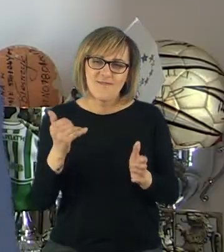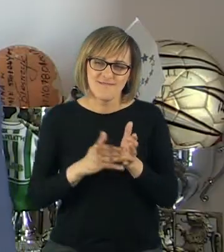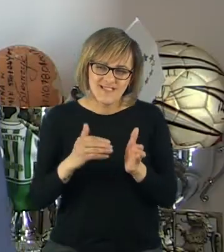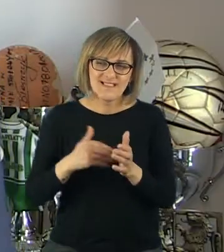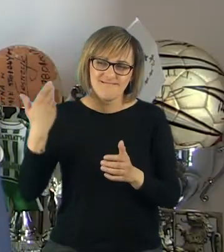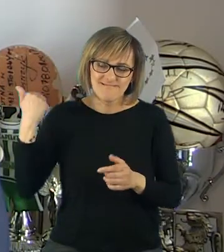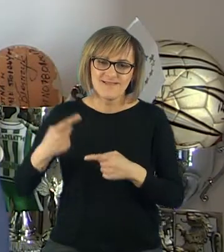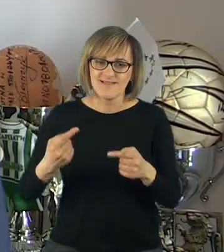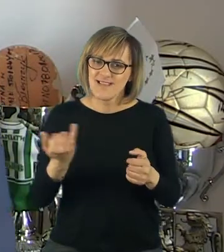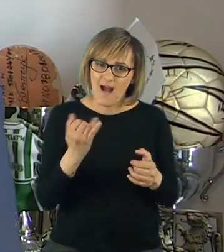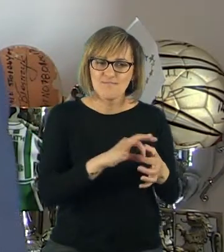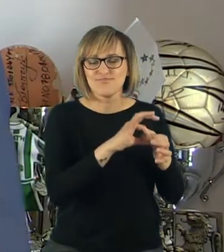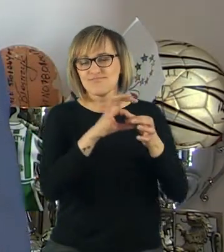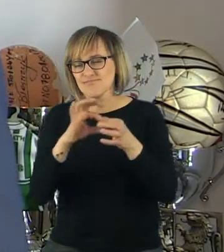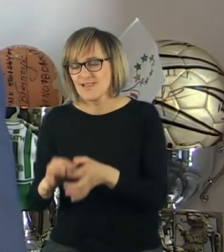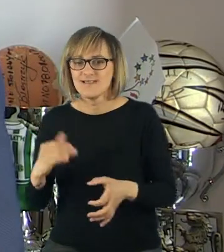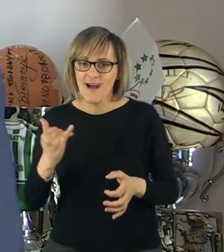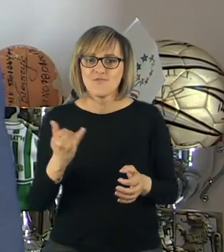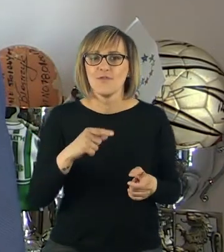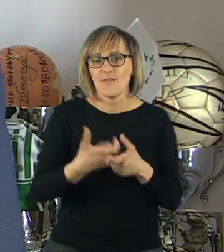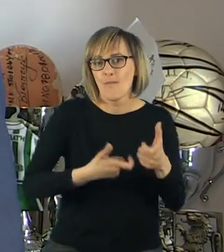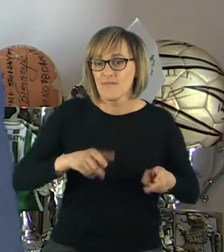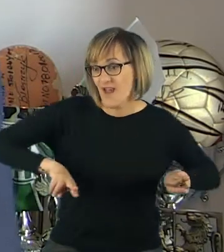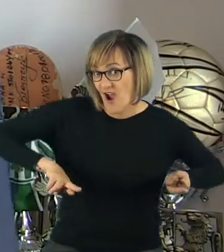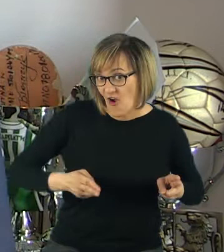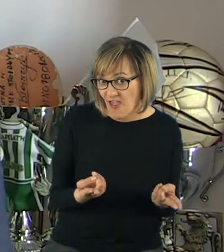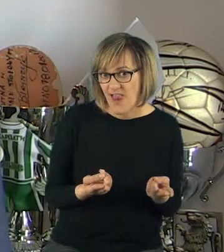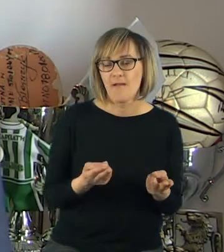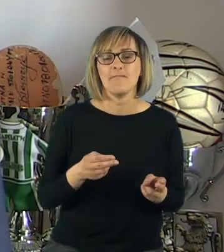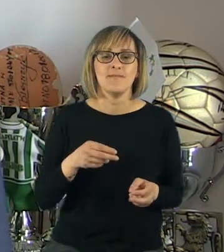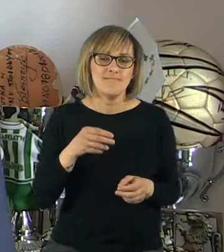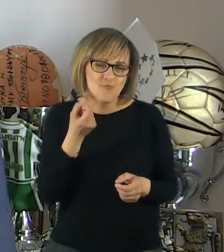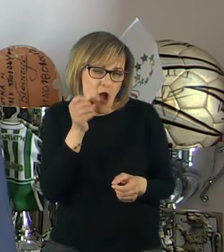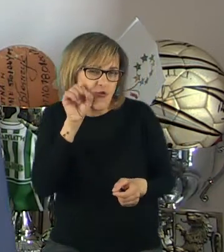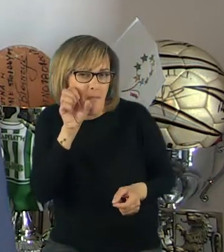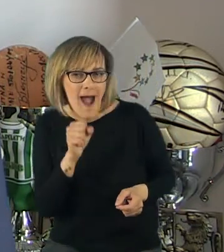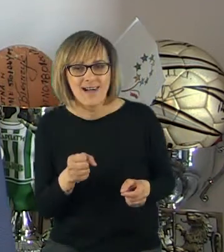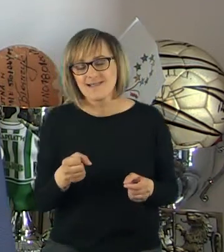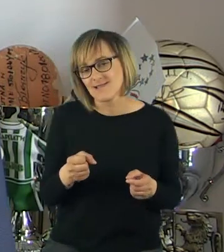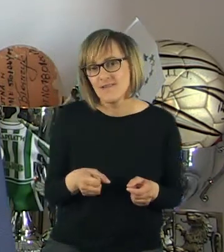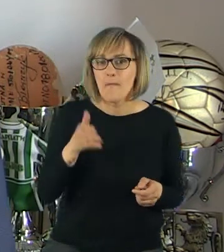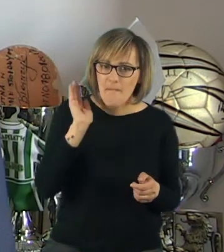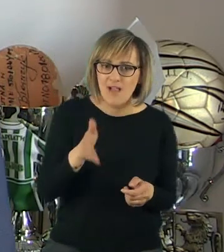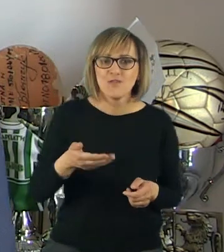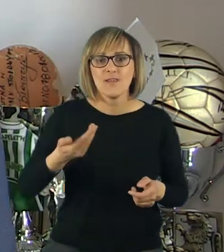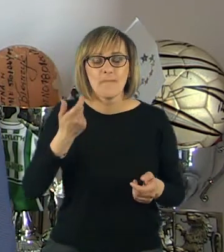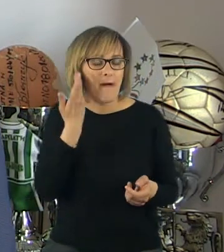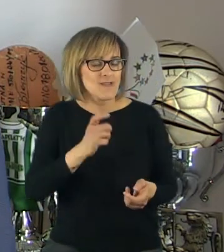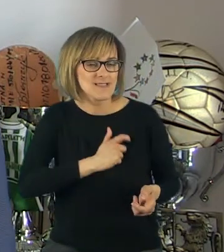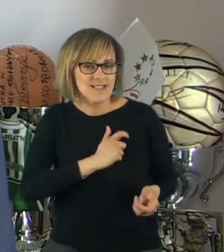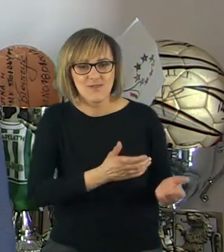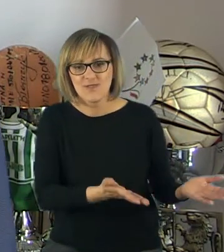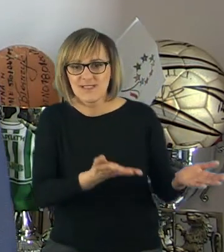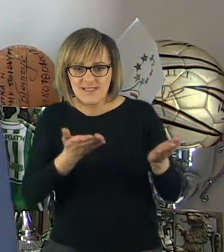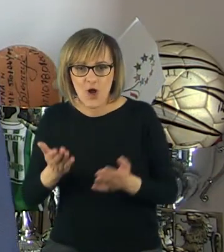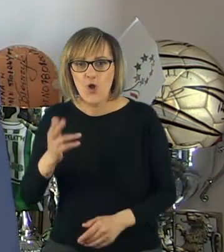nierozłączne w takich okolicznościach to będzie co nieco z grilla. Więc bardzo serdecznie